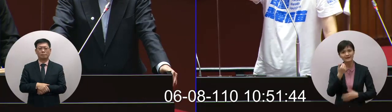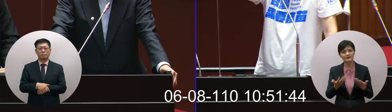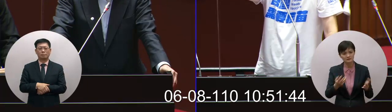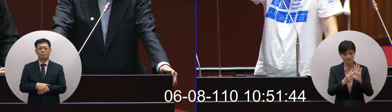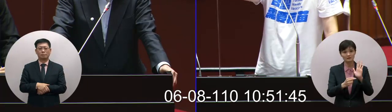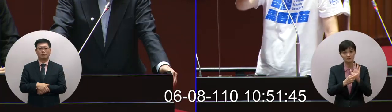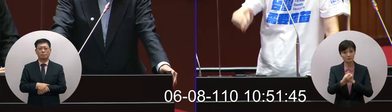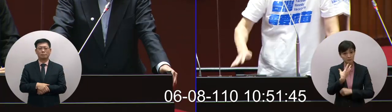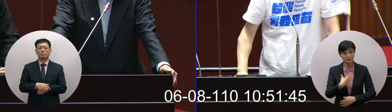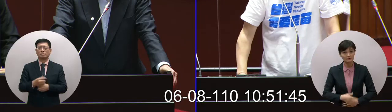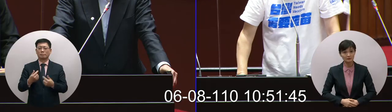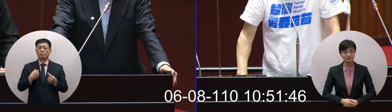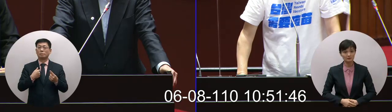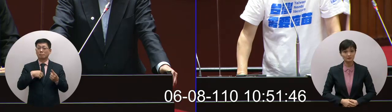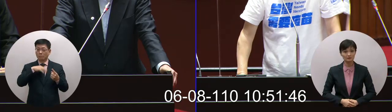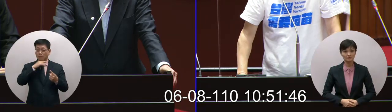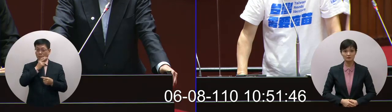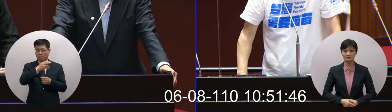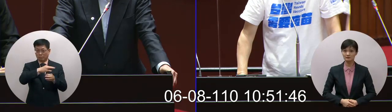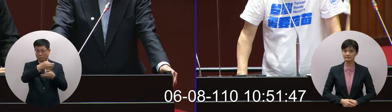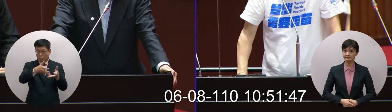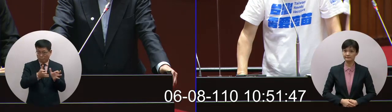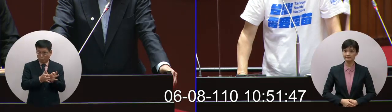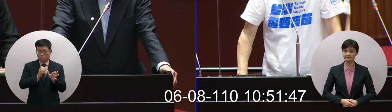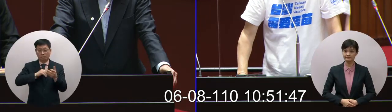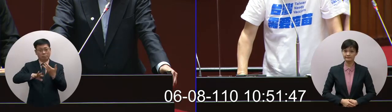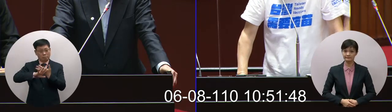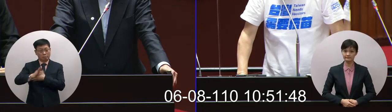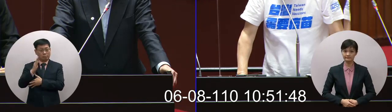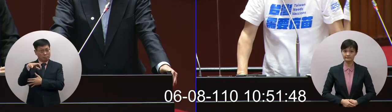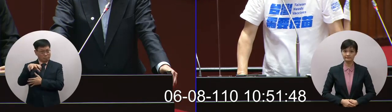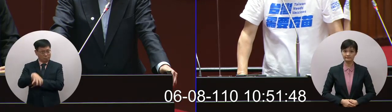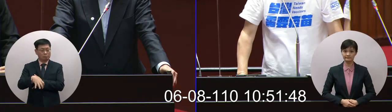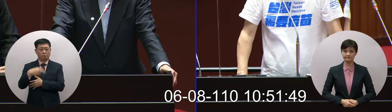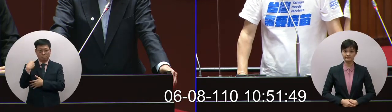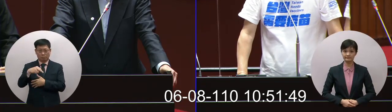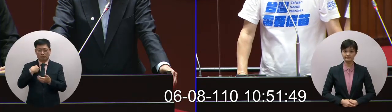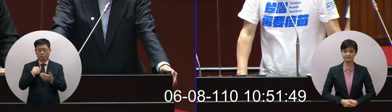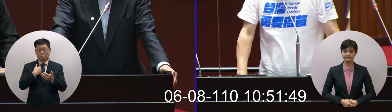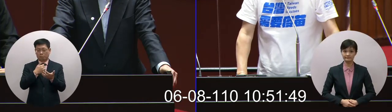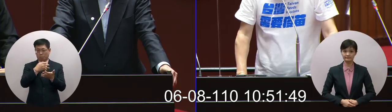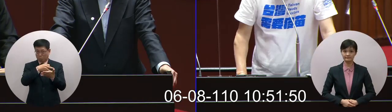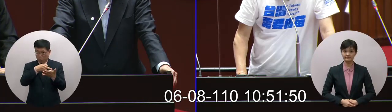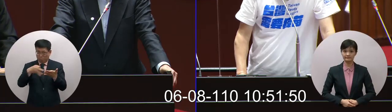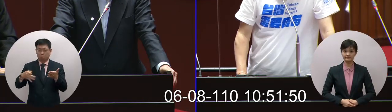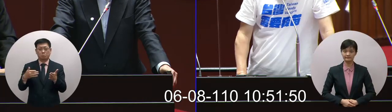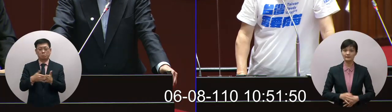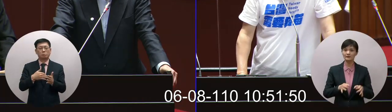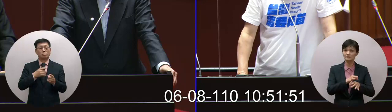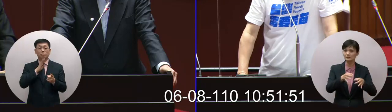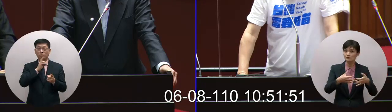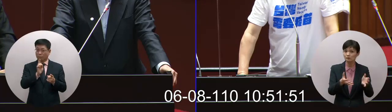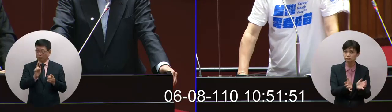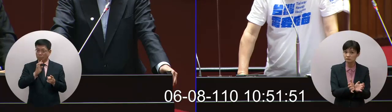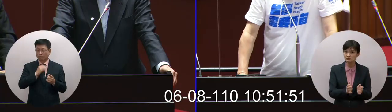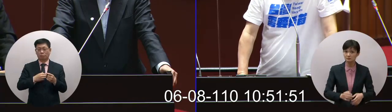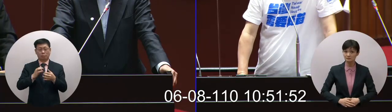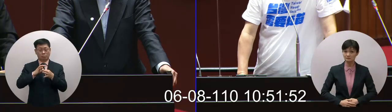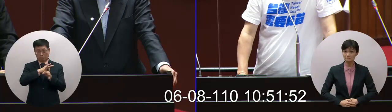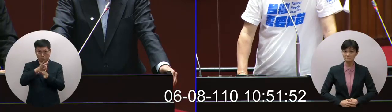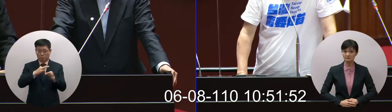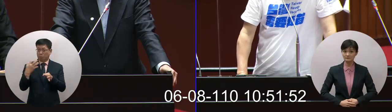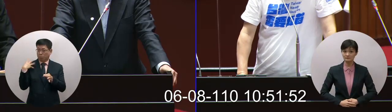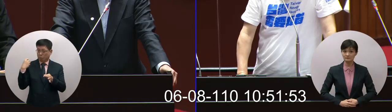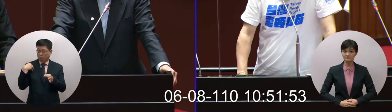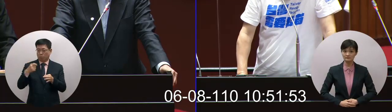讲嘛。 那可能就是要我们这请经济部还有相关的单位去把它排出来，看哪些是在维持经济上面维生